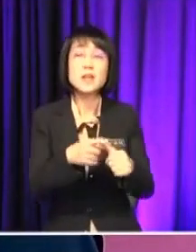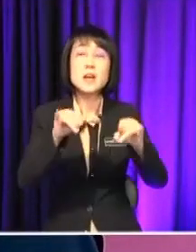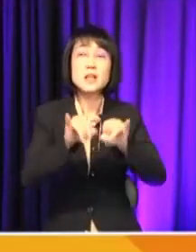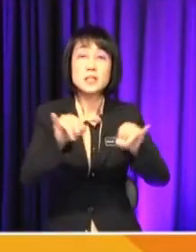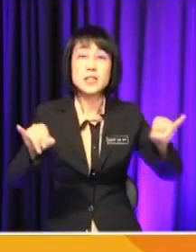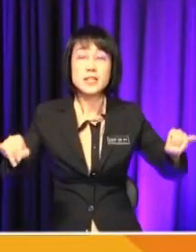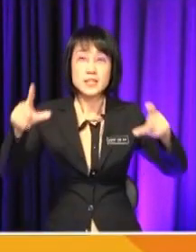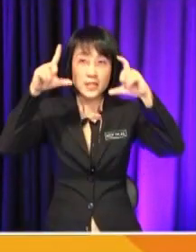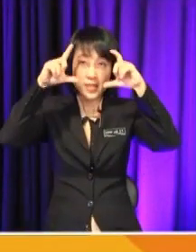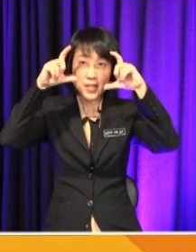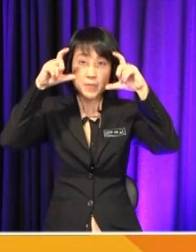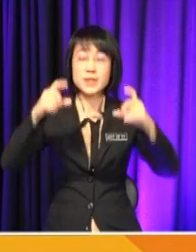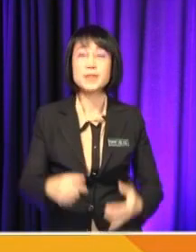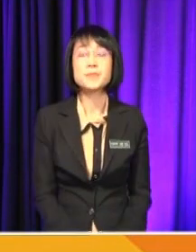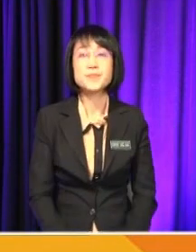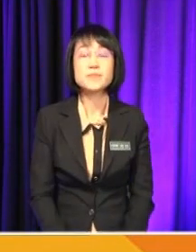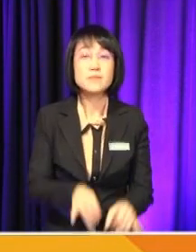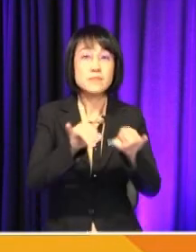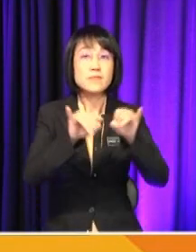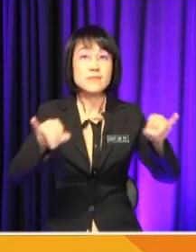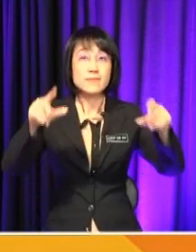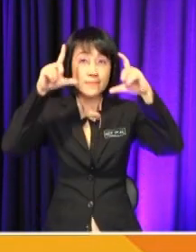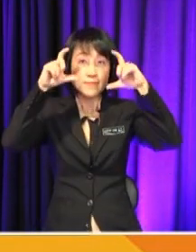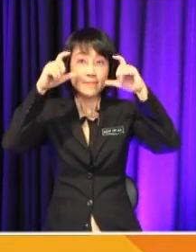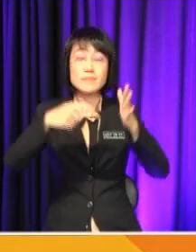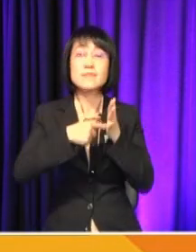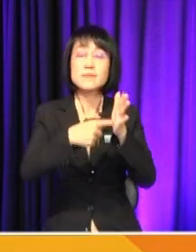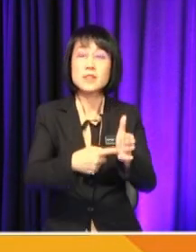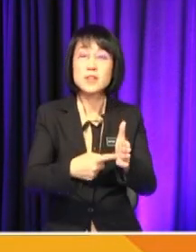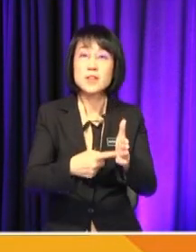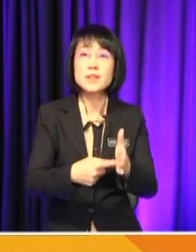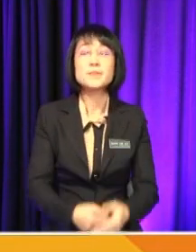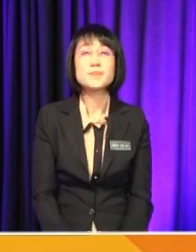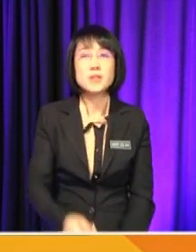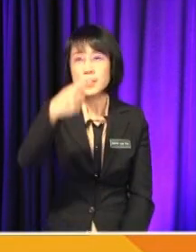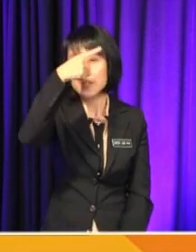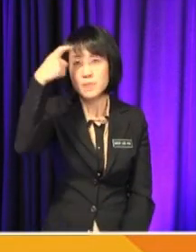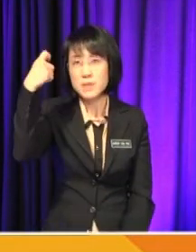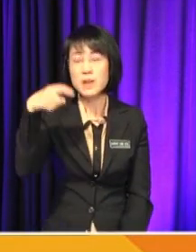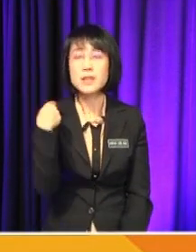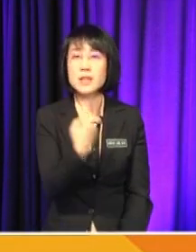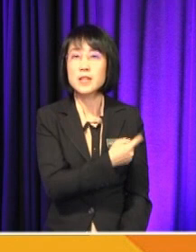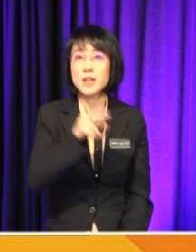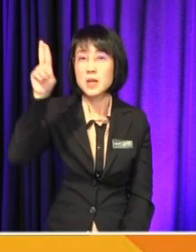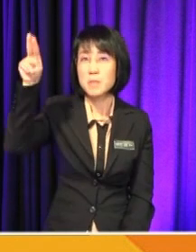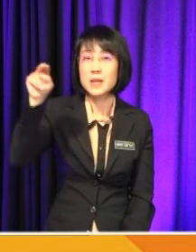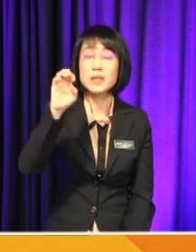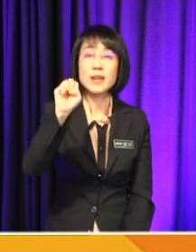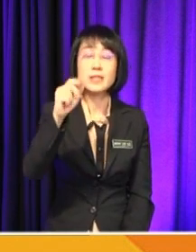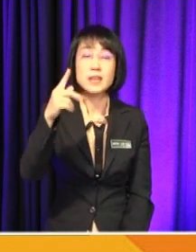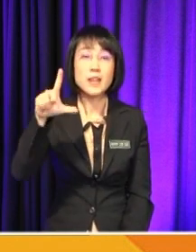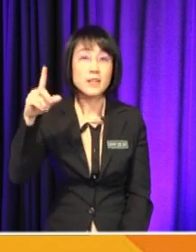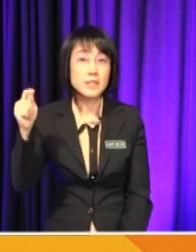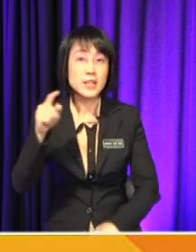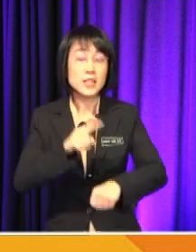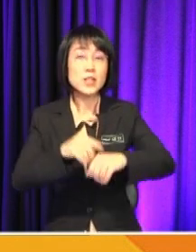Chamber jadi jenis Camera ini menunjukkan waktu untuk kita memasang sqlt di rumah seperti